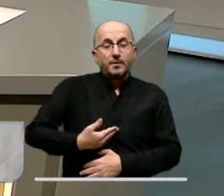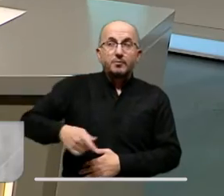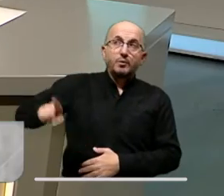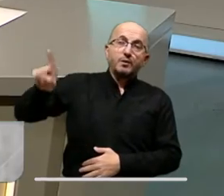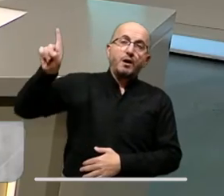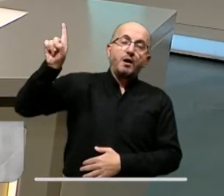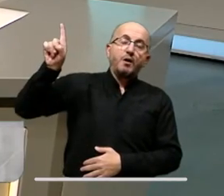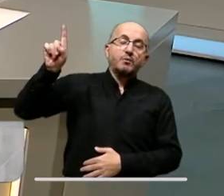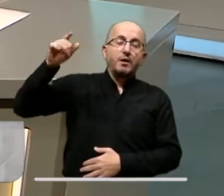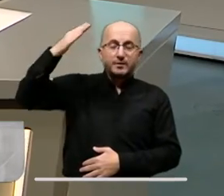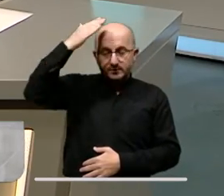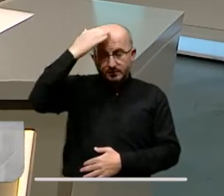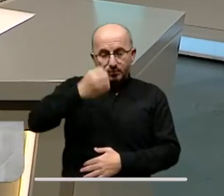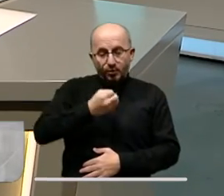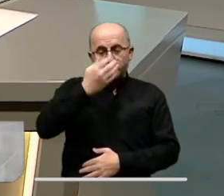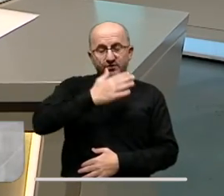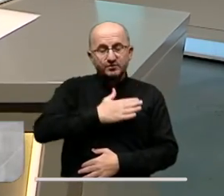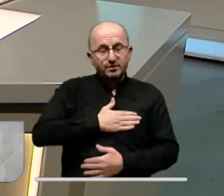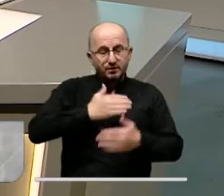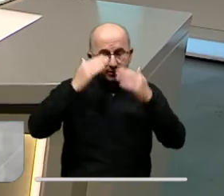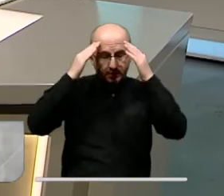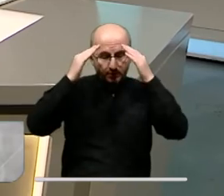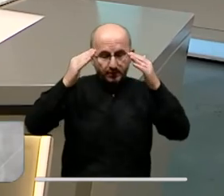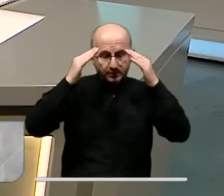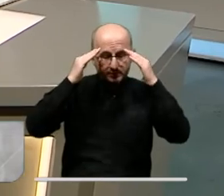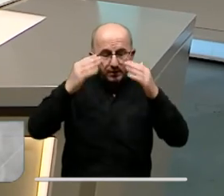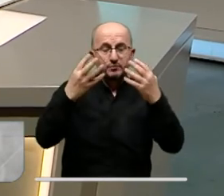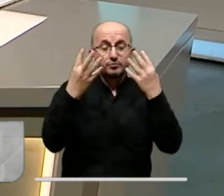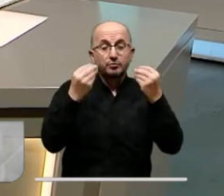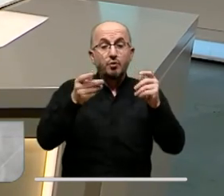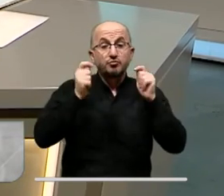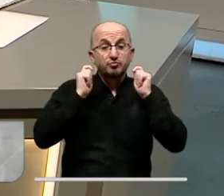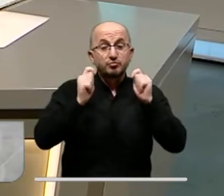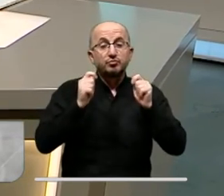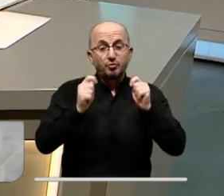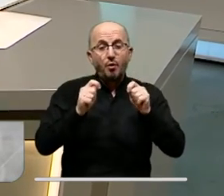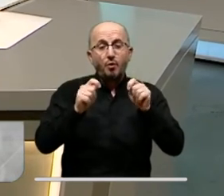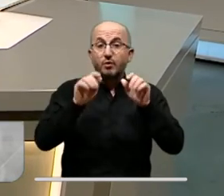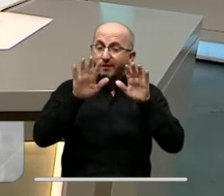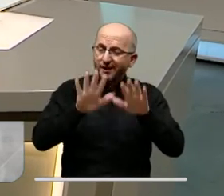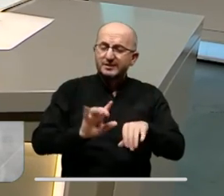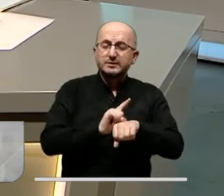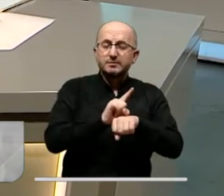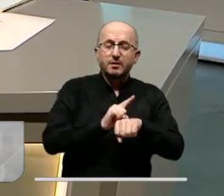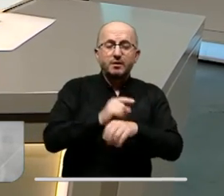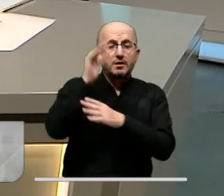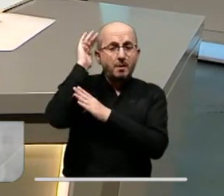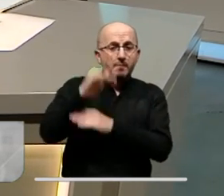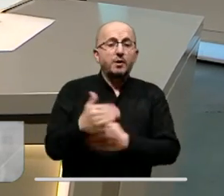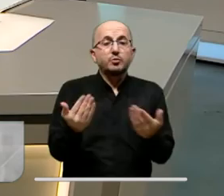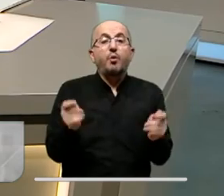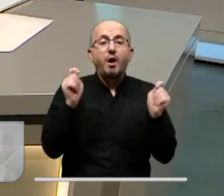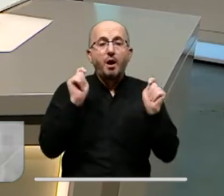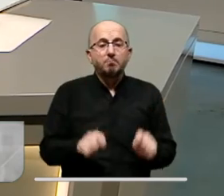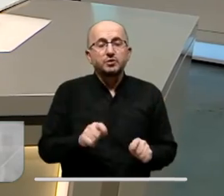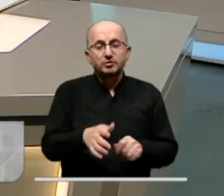olan Hazreti Muhammed sallallahu aleyhi ve sellem çok zor durumda kaldığı dönemlerde beddua etmiştir